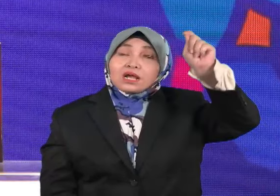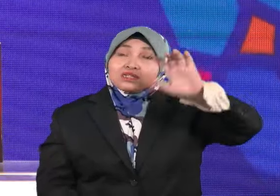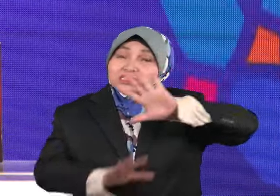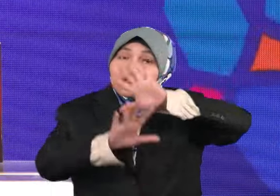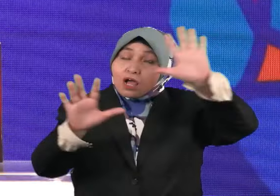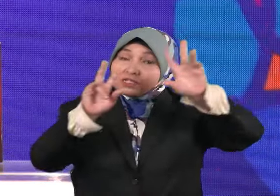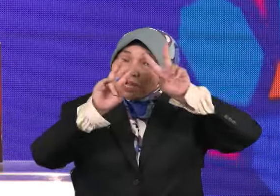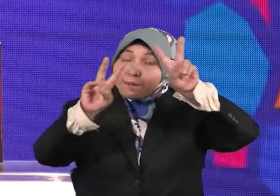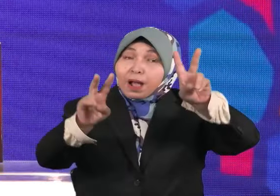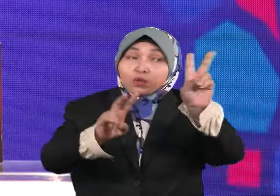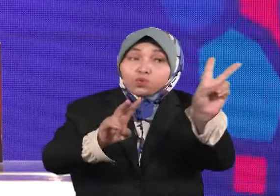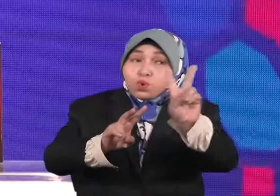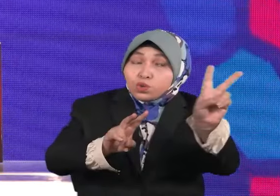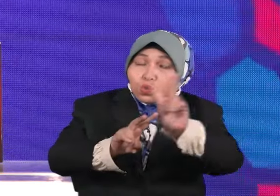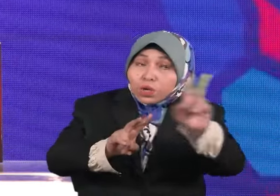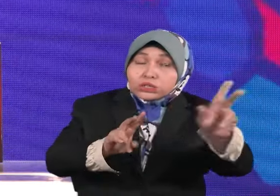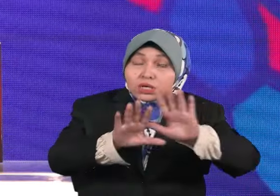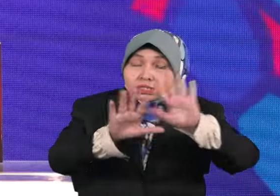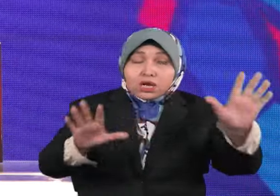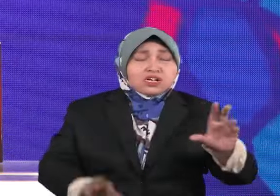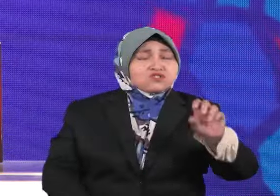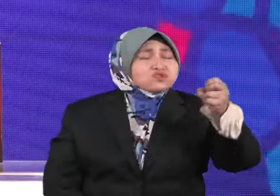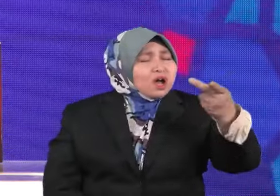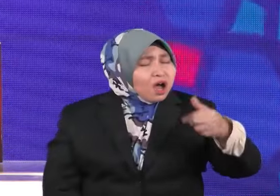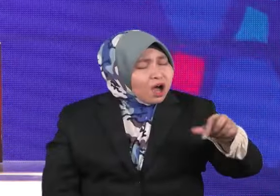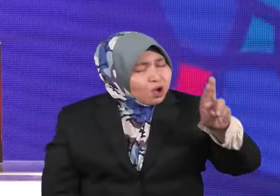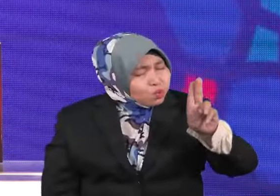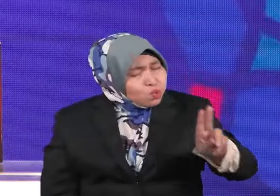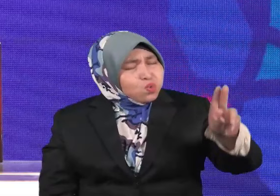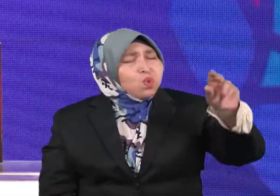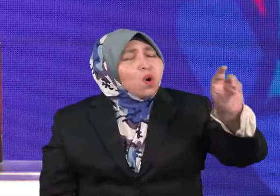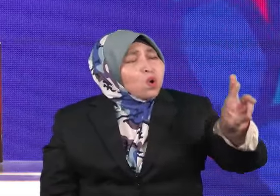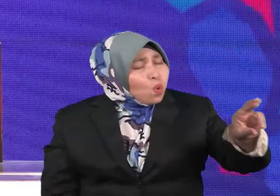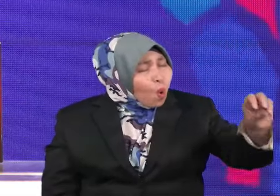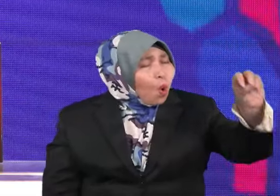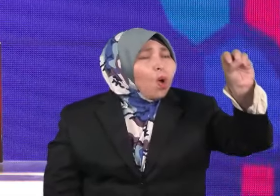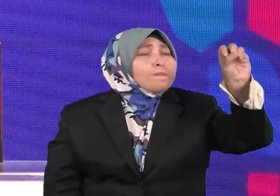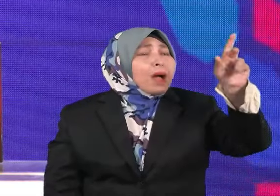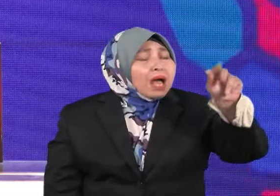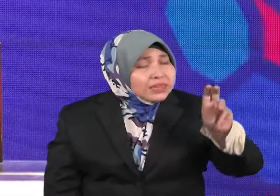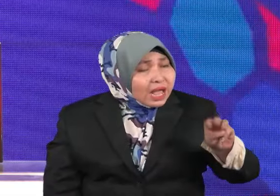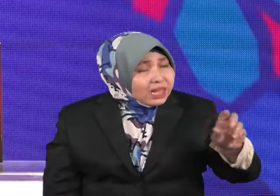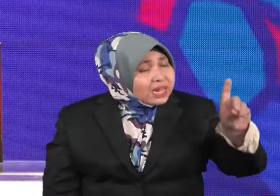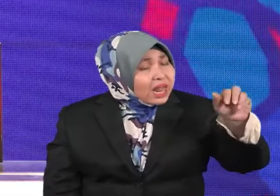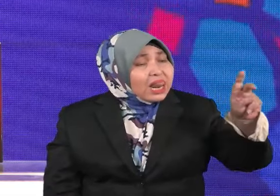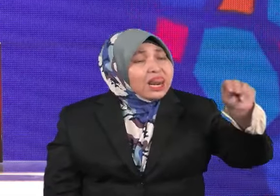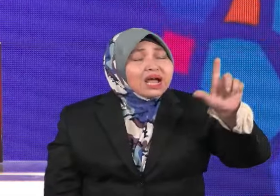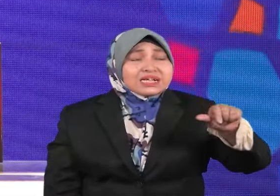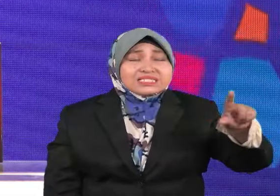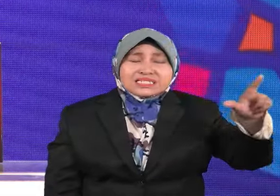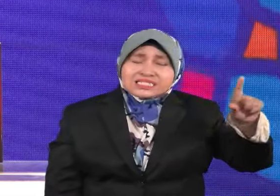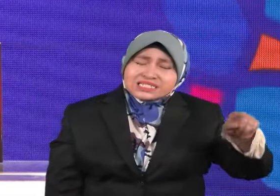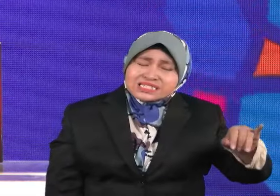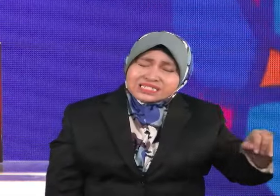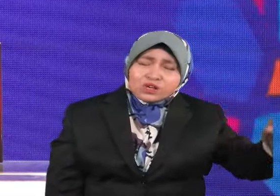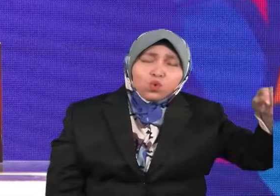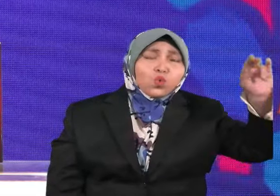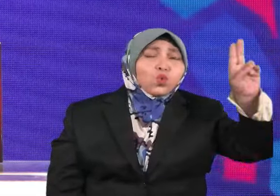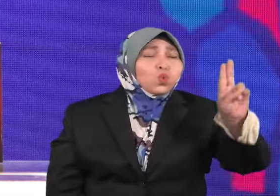nampak dua-dua itu jelas. Syahru Ramadan alladhi